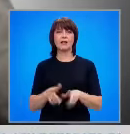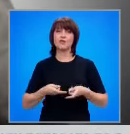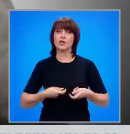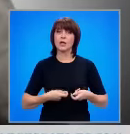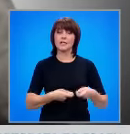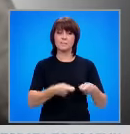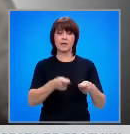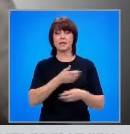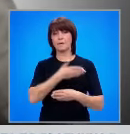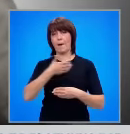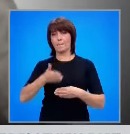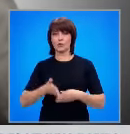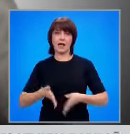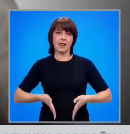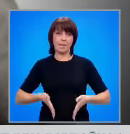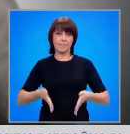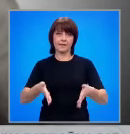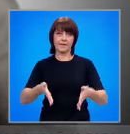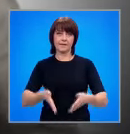в последния си път.